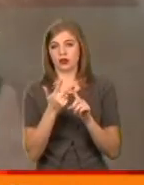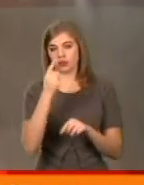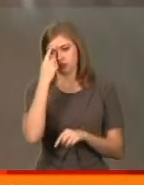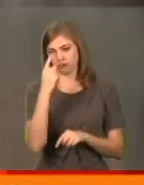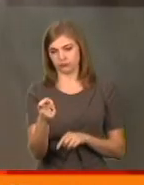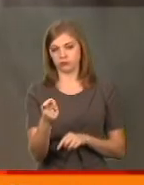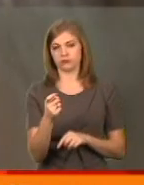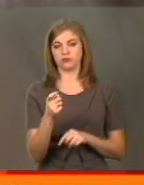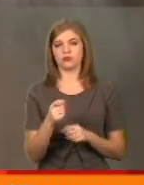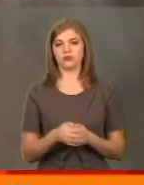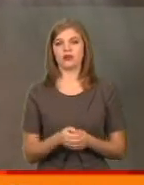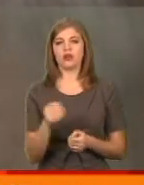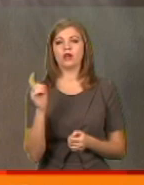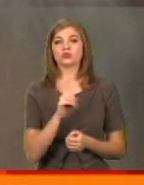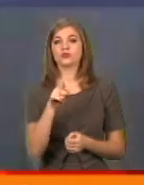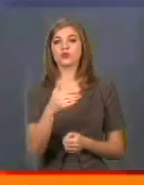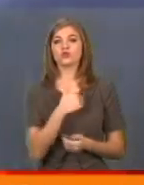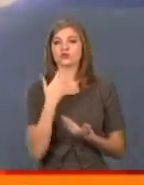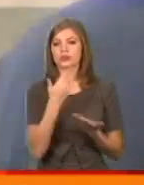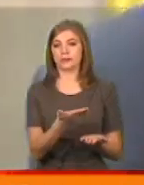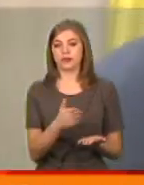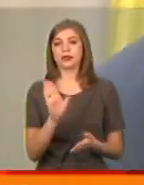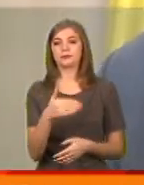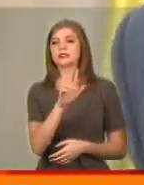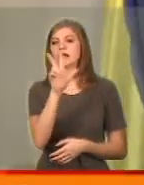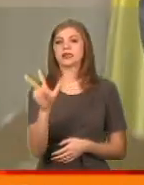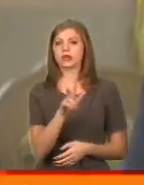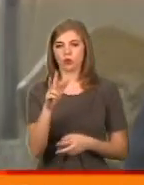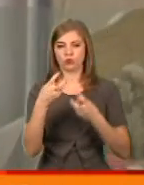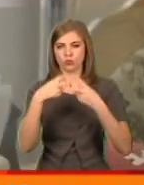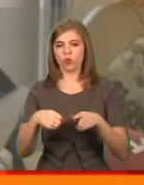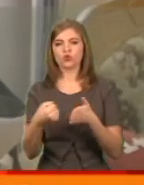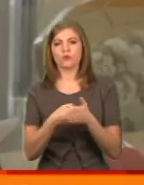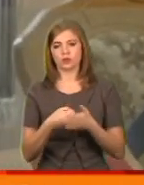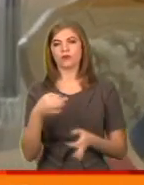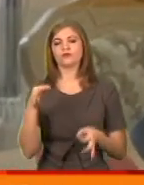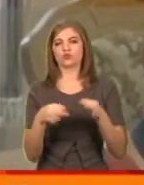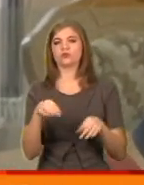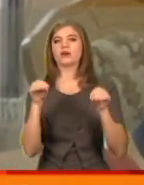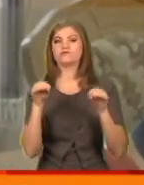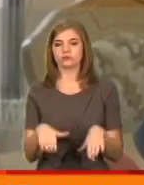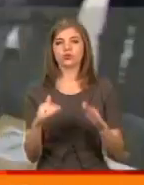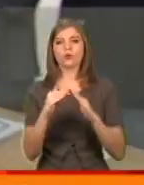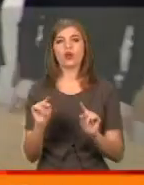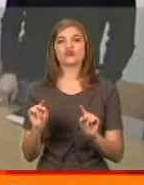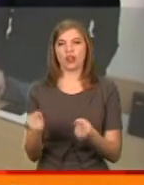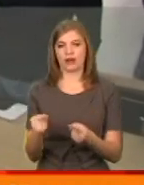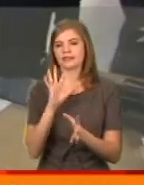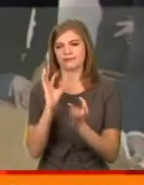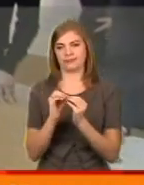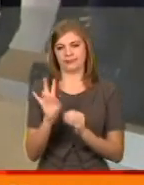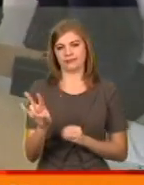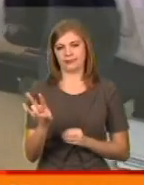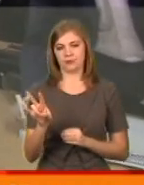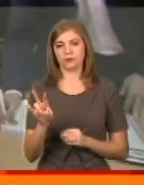до відповідальності. Де тут написано, що ми хочемо депутатися? Після тригодинного розгляду клопотання суддя постановляє, домашній арешт лишається в